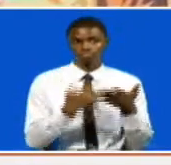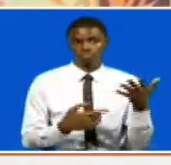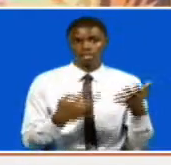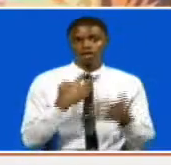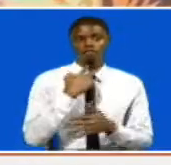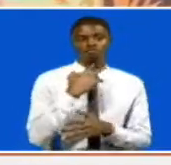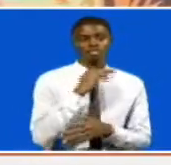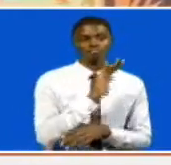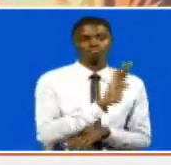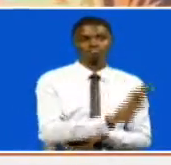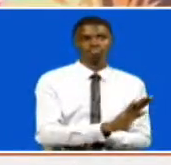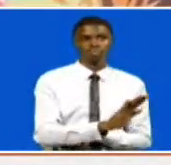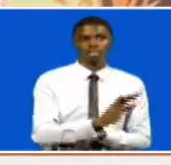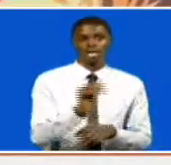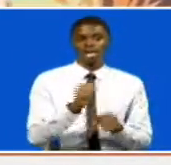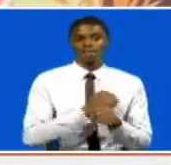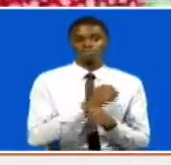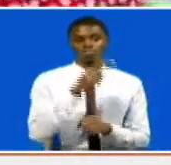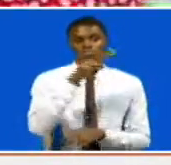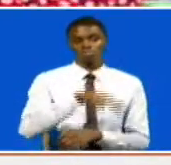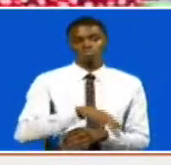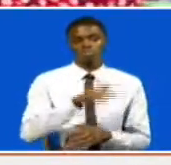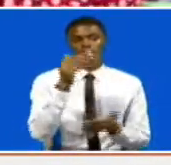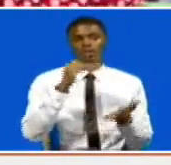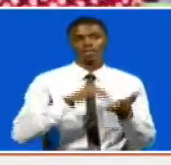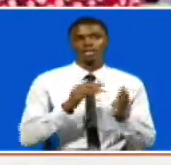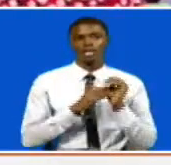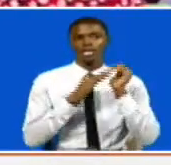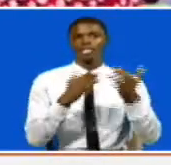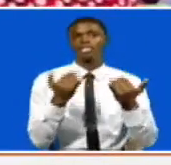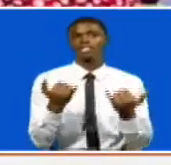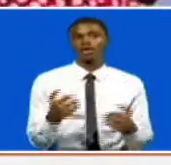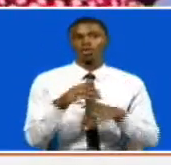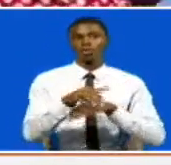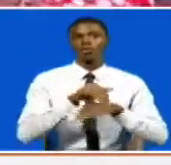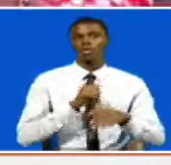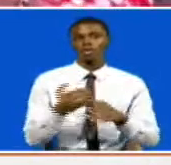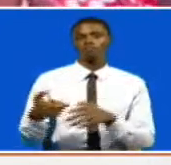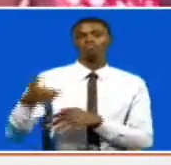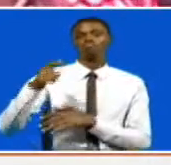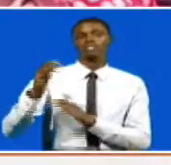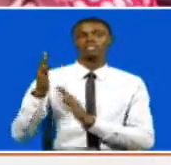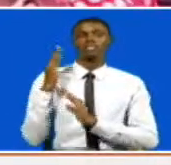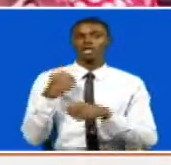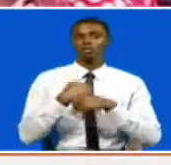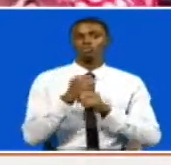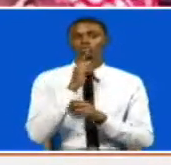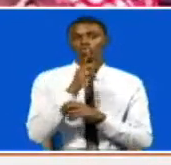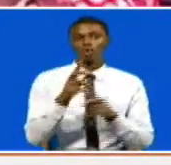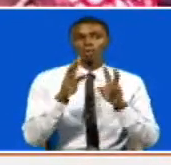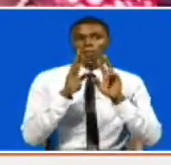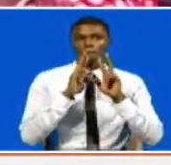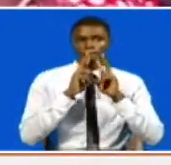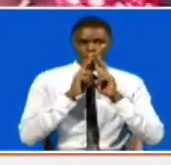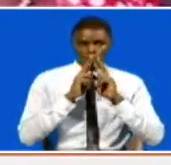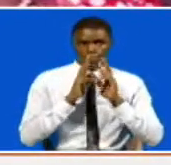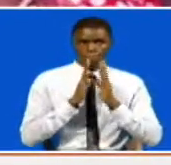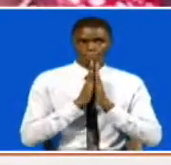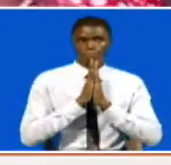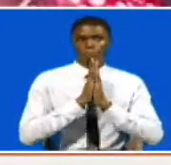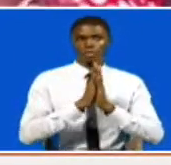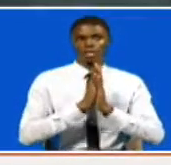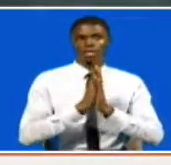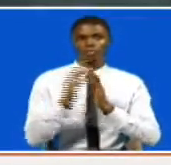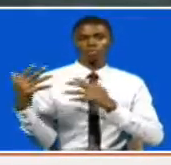sauti yao haitadharauliwa tena. The leaders now calling for enough security to ensure the prayer rally goes ahead devoid